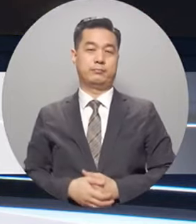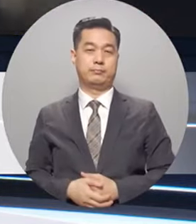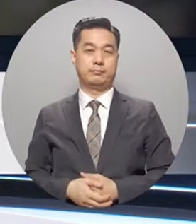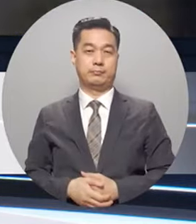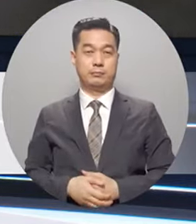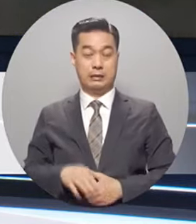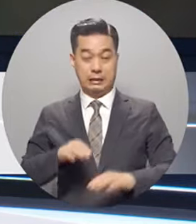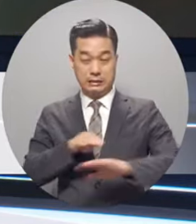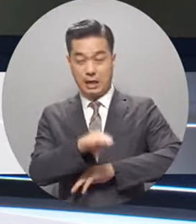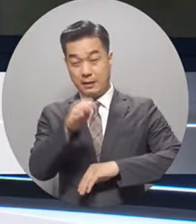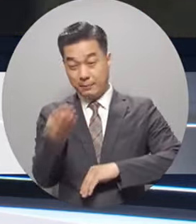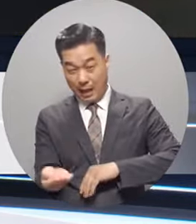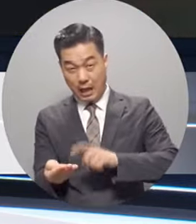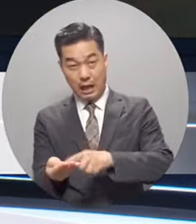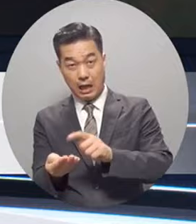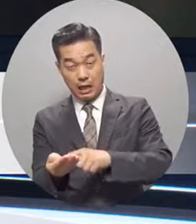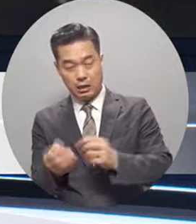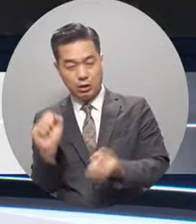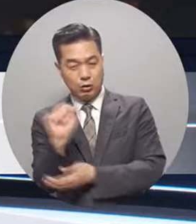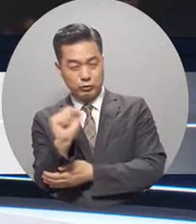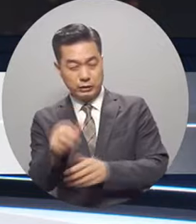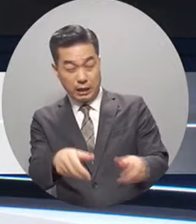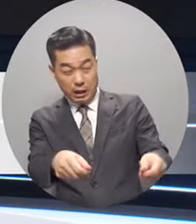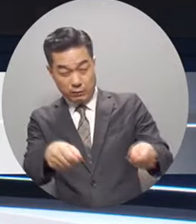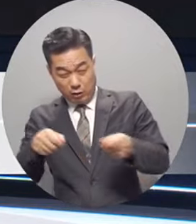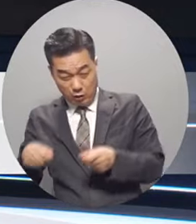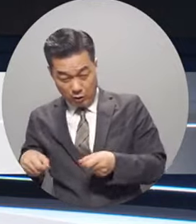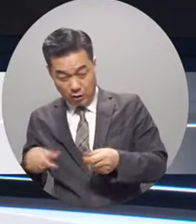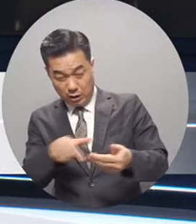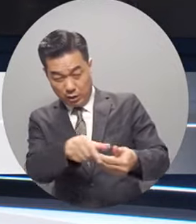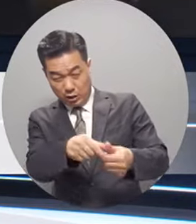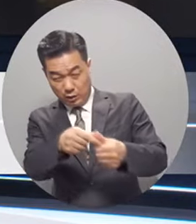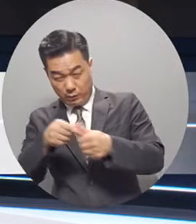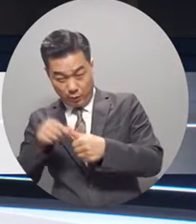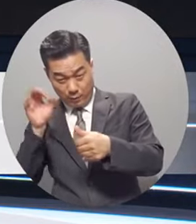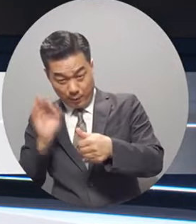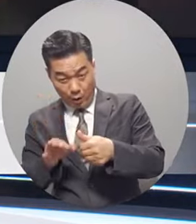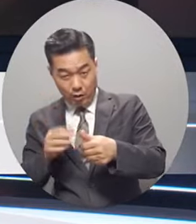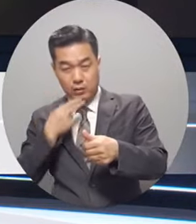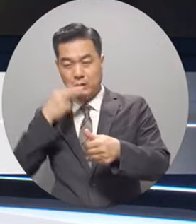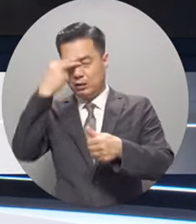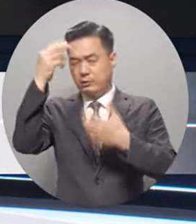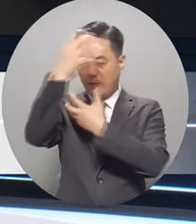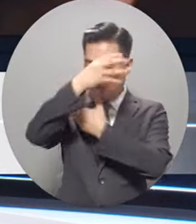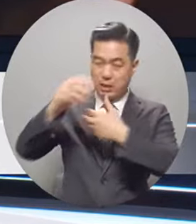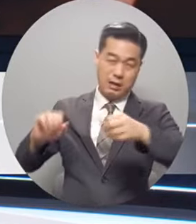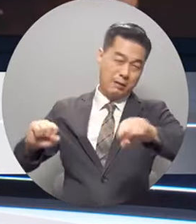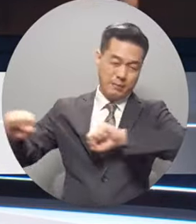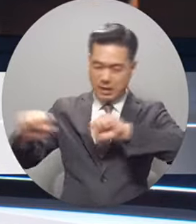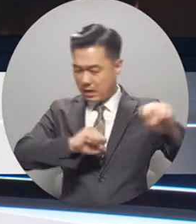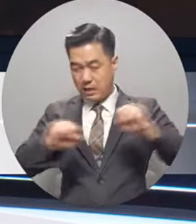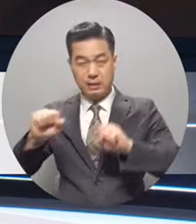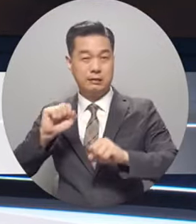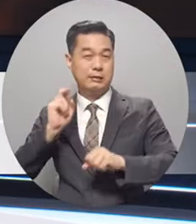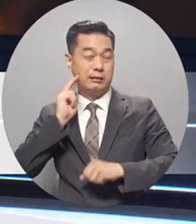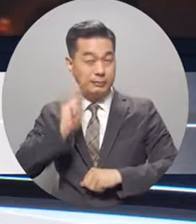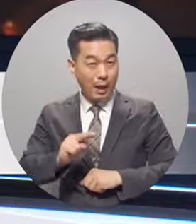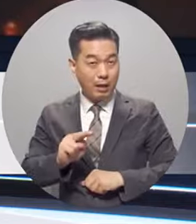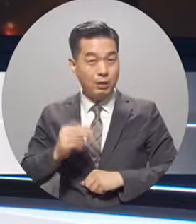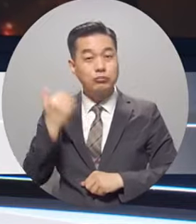뒤집힌 차량에서 운전자를 구하려고 사람들이 다가왔지만 이 만취 운전자는 행패까지 부렸는데요.